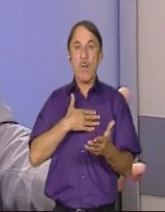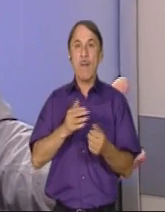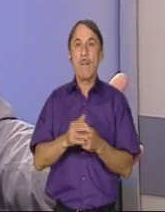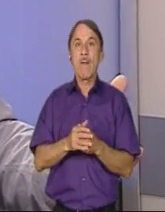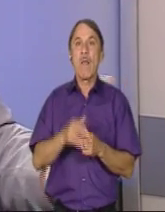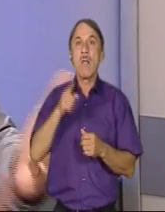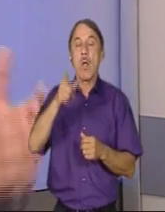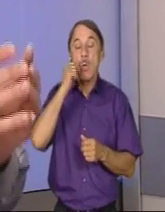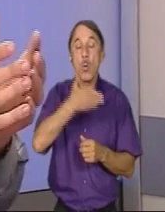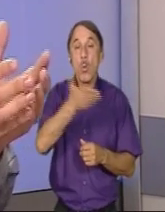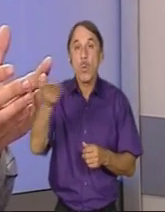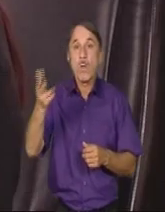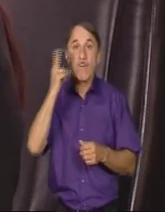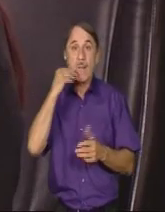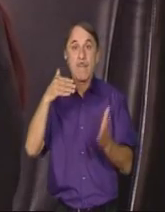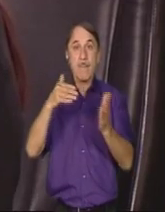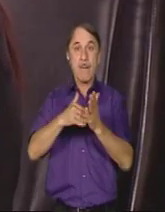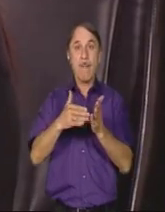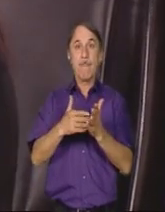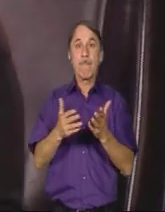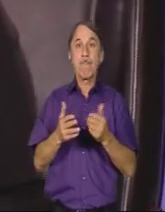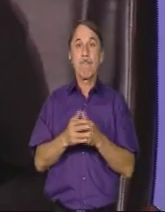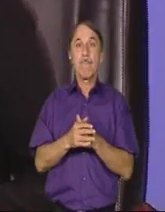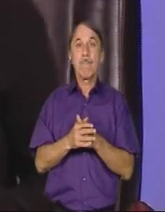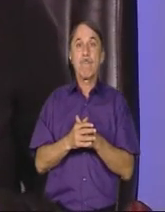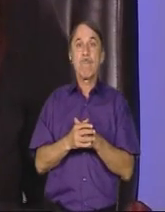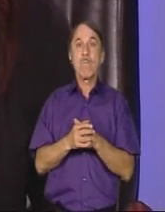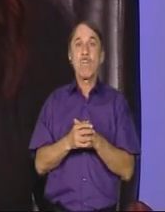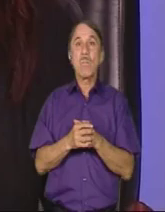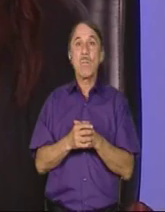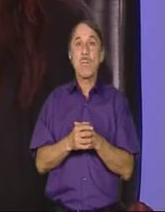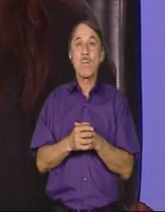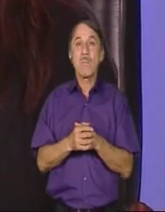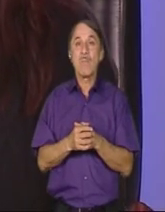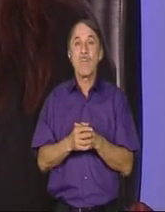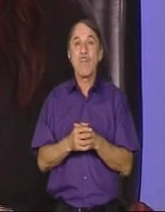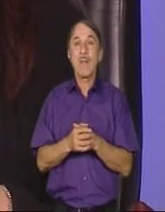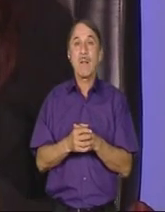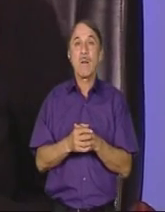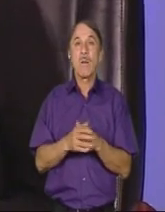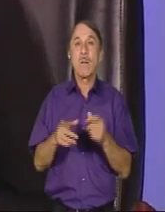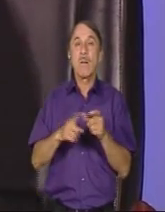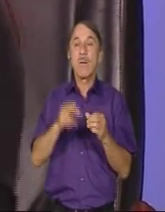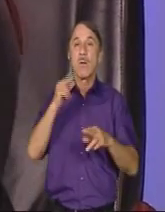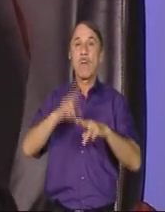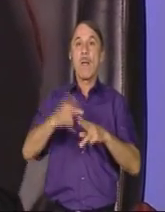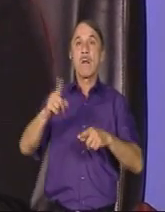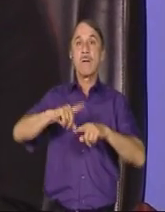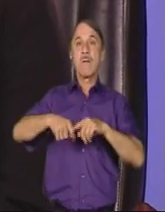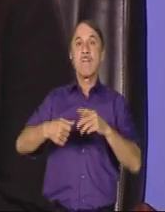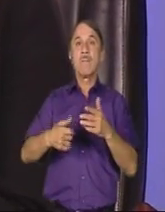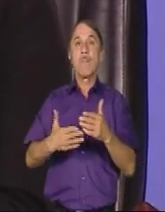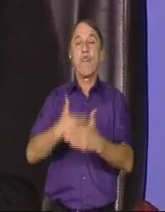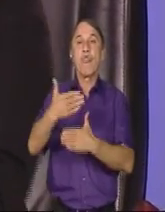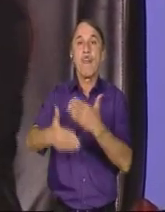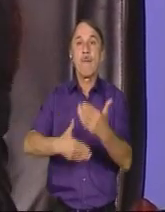on nema rešenje. Znači, građanima mi sada samo treba da objasniti. Čekajte, kako nema rešenje? Da treba izmišljati toplu vodu. Prosto postoje neke